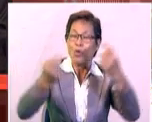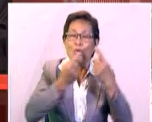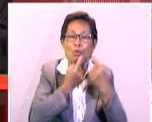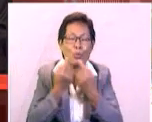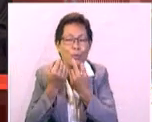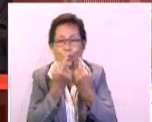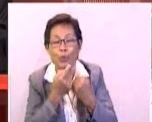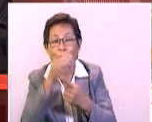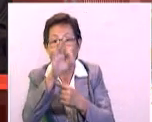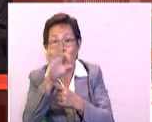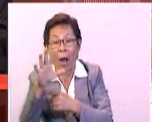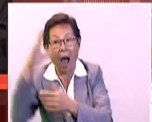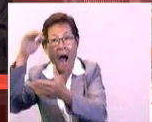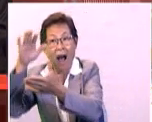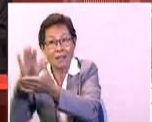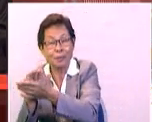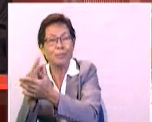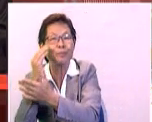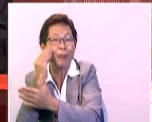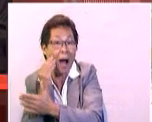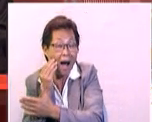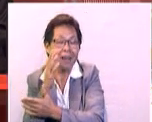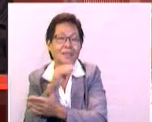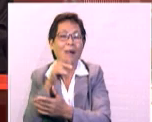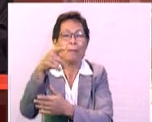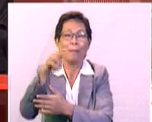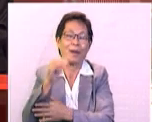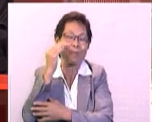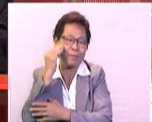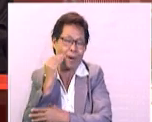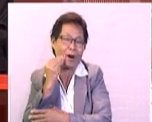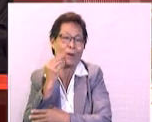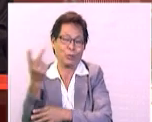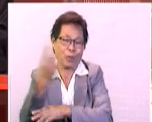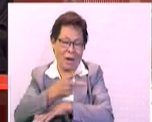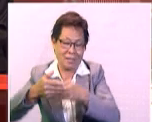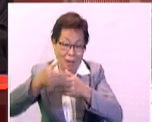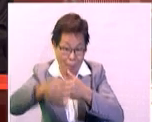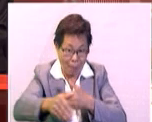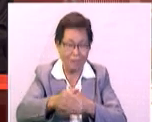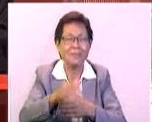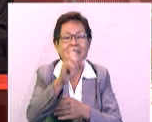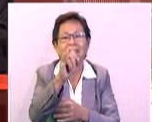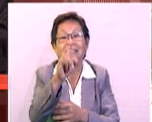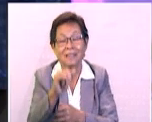tahun ke-94 suami beliau yang juga Perdana Menteri Tun Dr. Mahathir Mohamad.